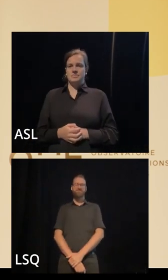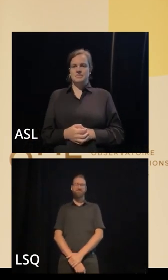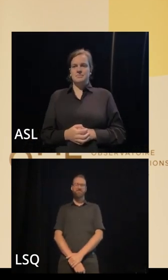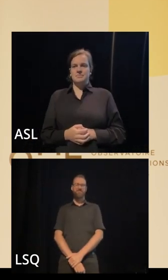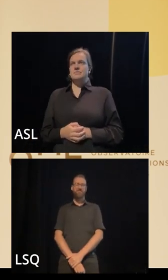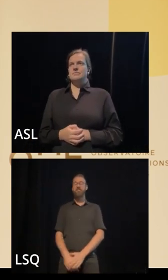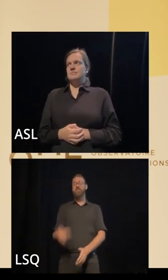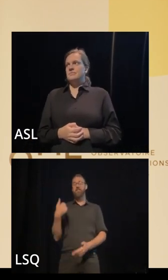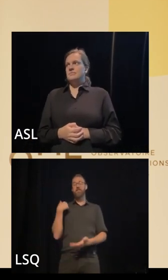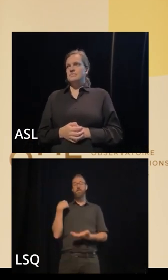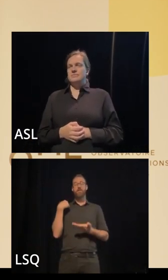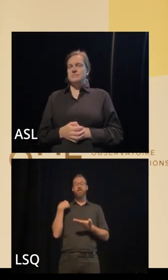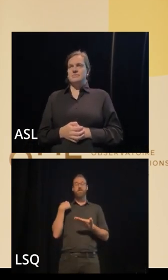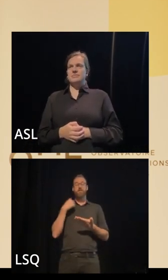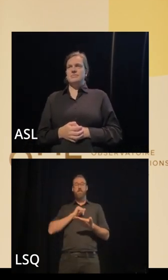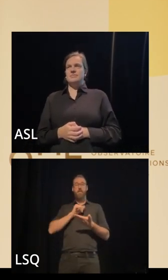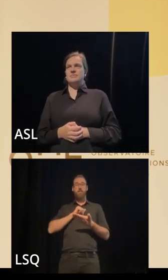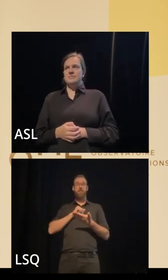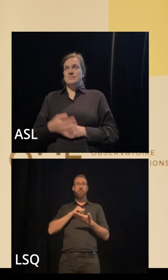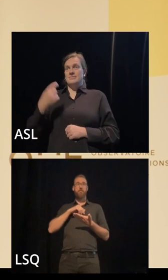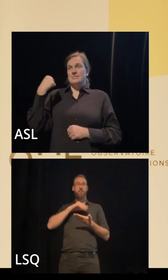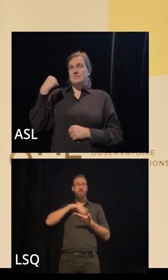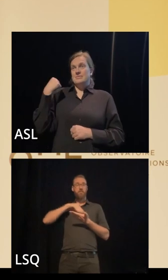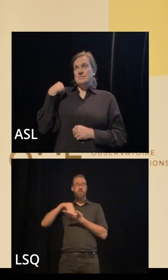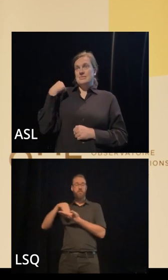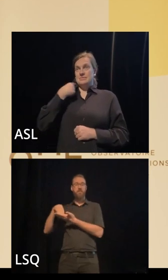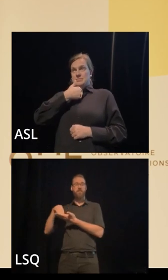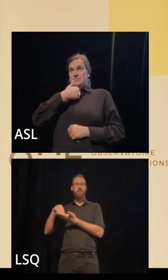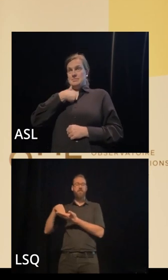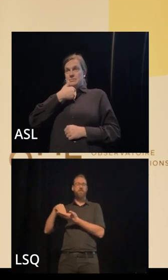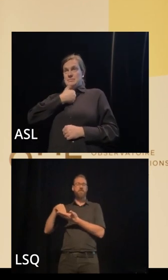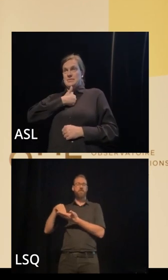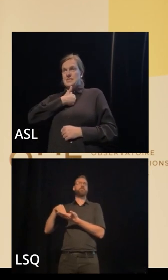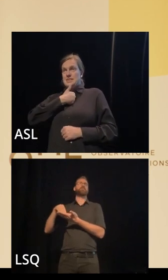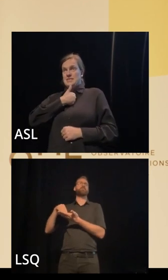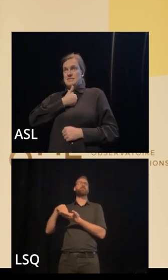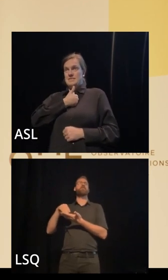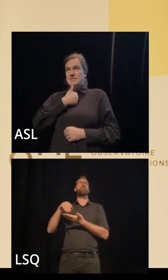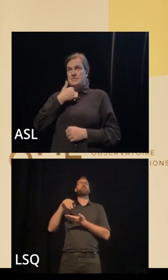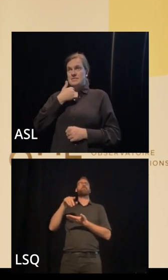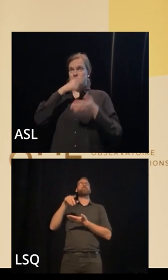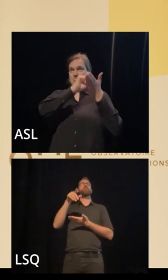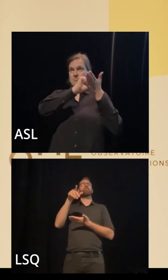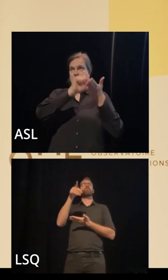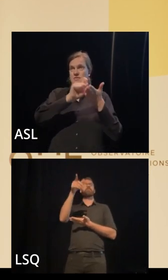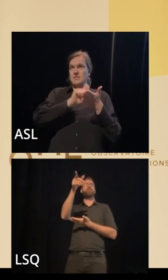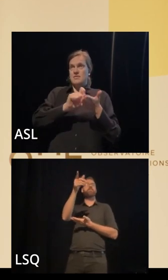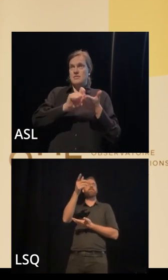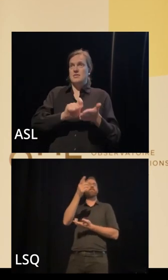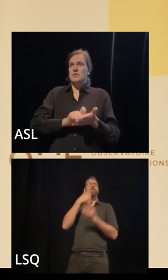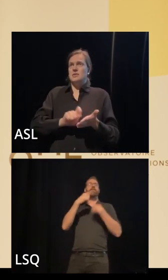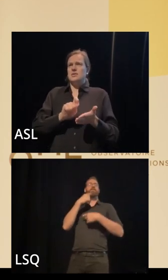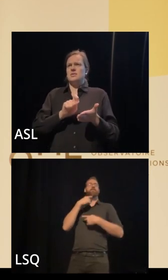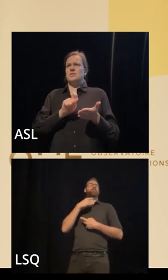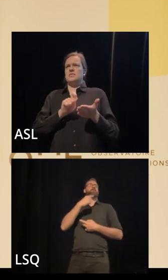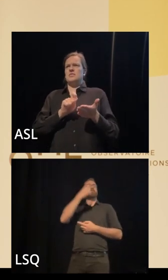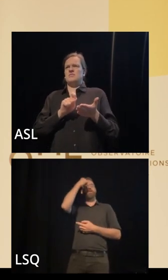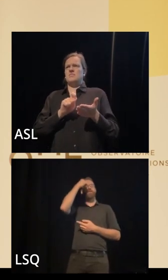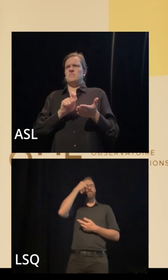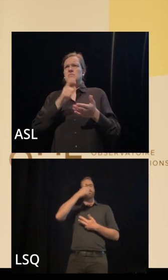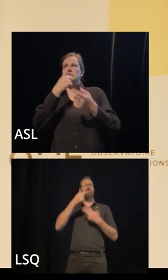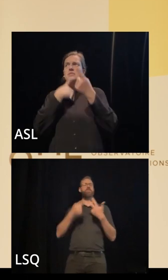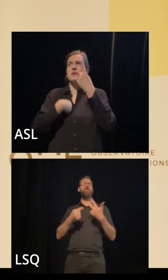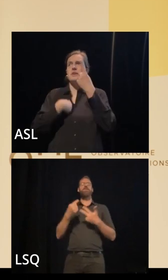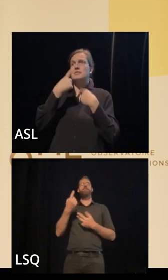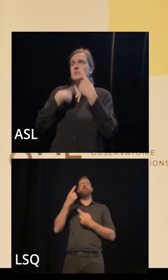Quand j'écrivais mes notes, j'avais pris trois questions. La première qui venait d'une phrase, une question qui venait de Maud qui dit